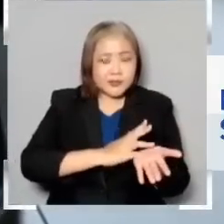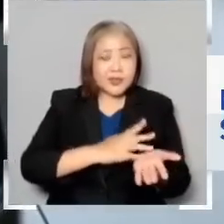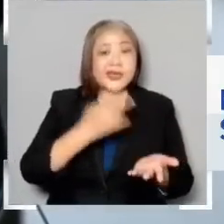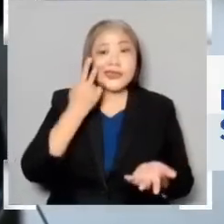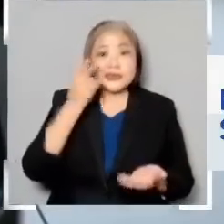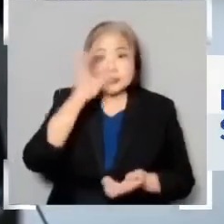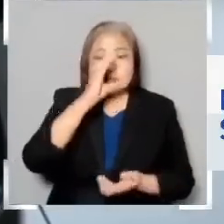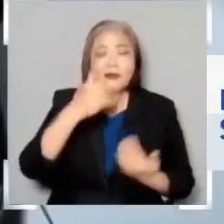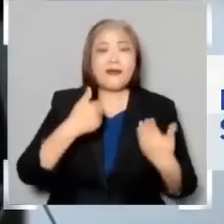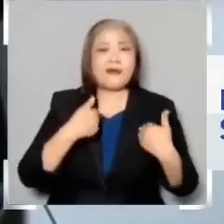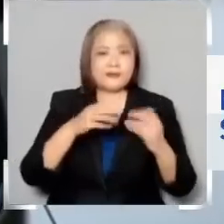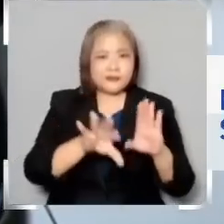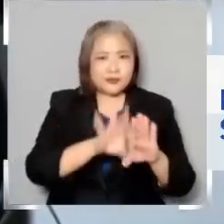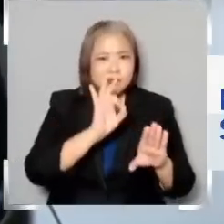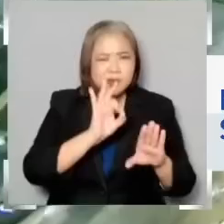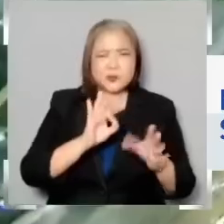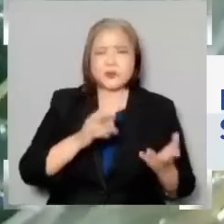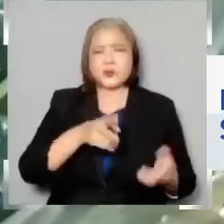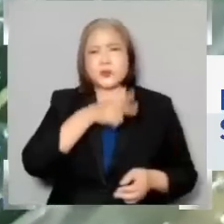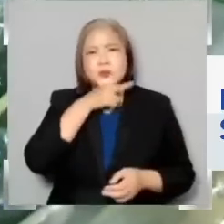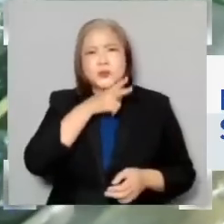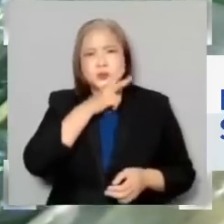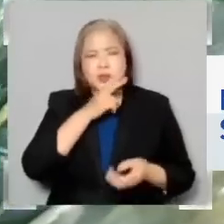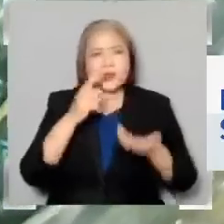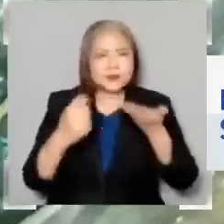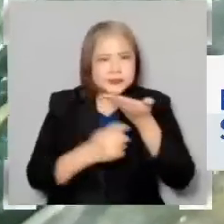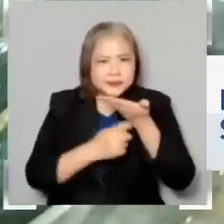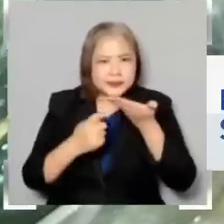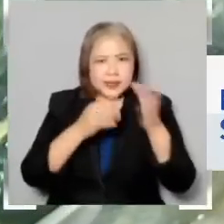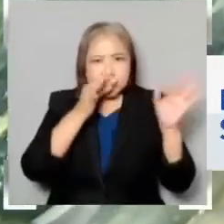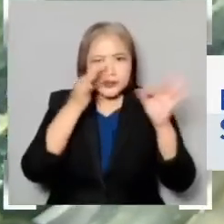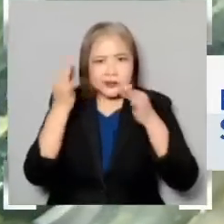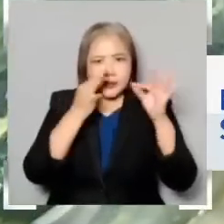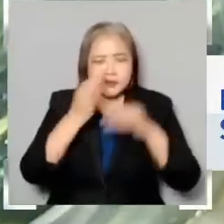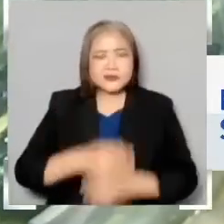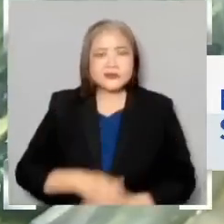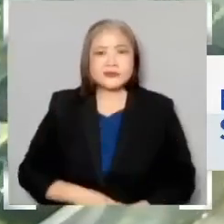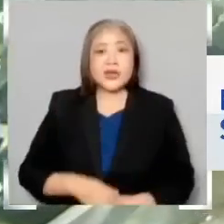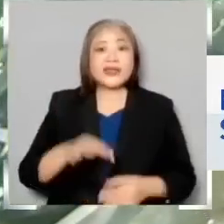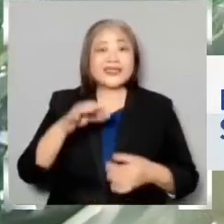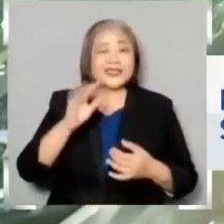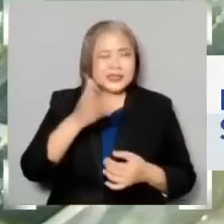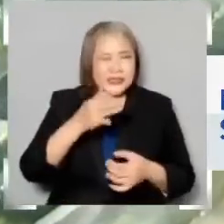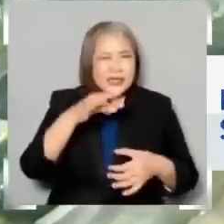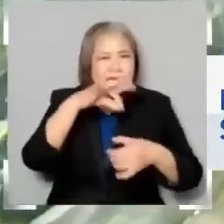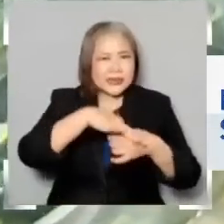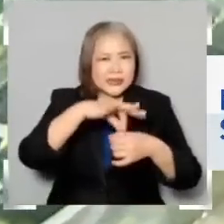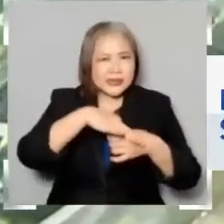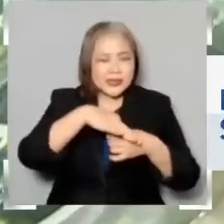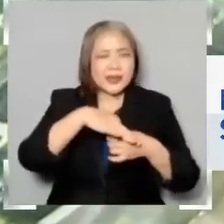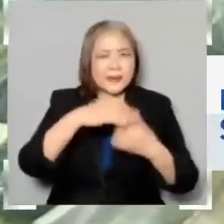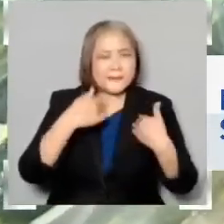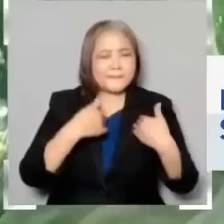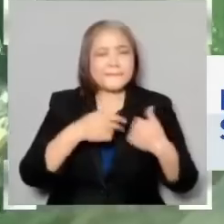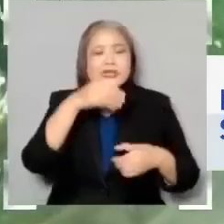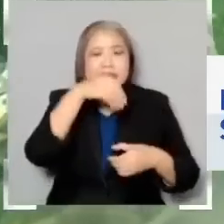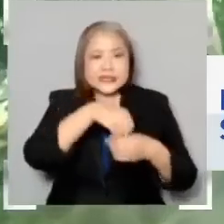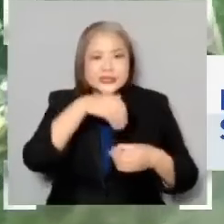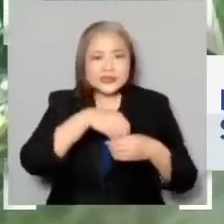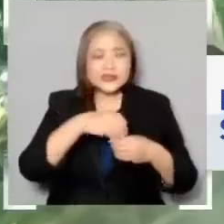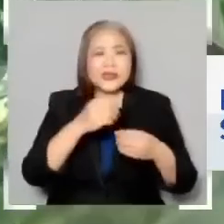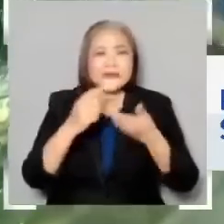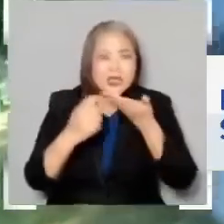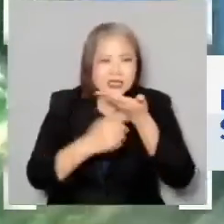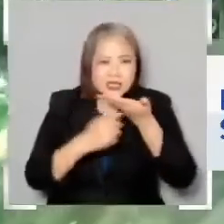ng suspected drugs. 27 teabag na naglalaman ng hinihinalang shabu ang tumambad sa mga otoridad. Ayon